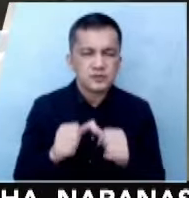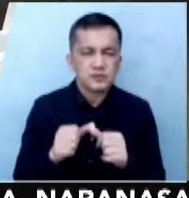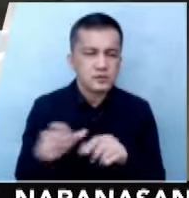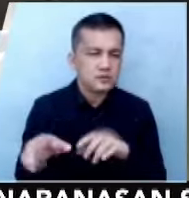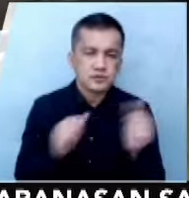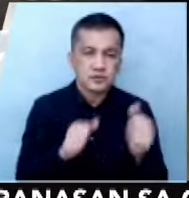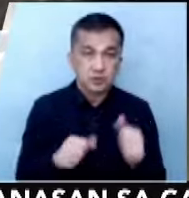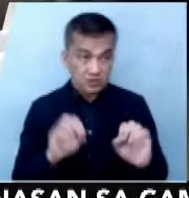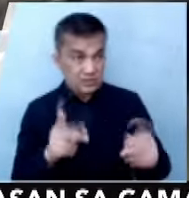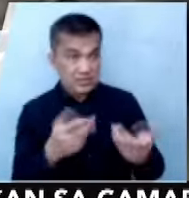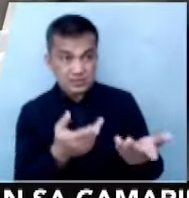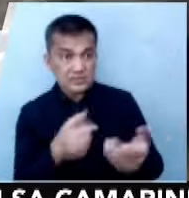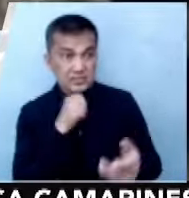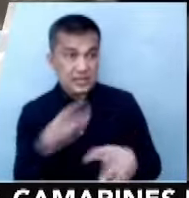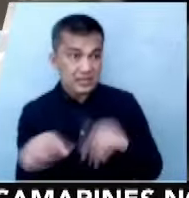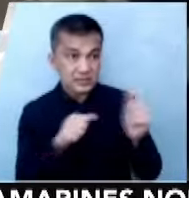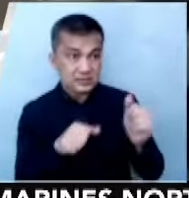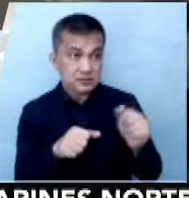alis.